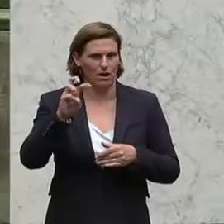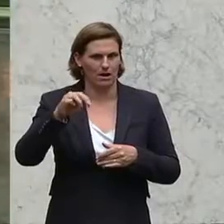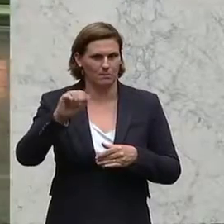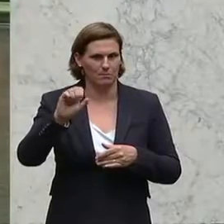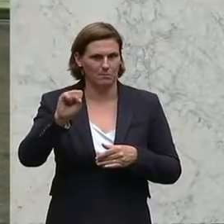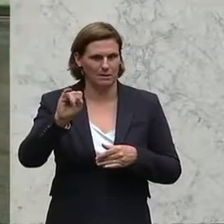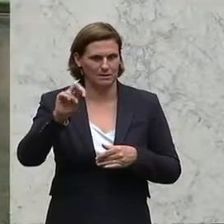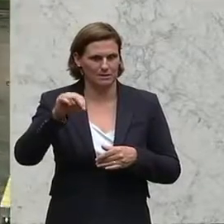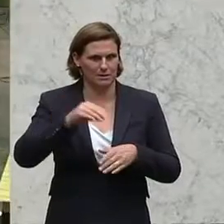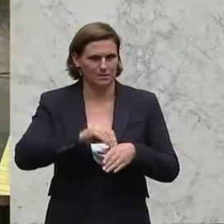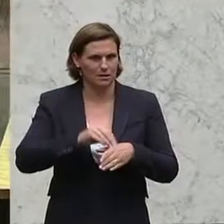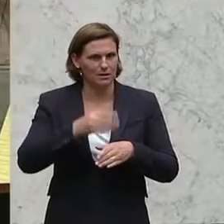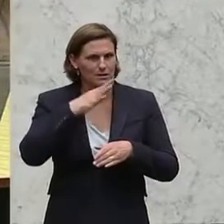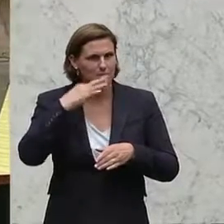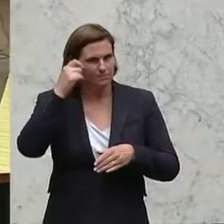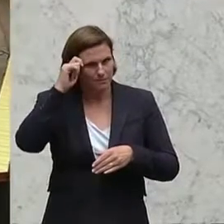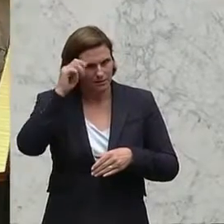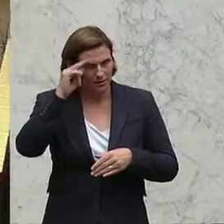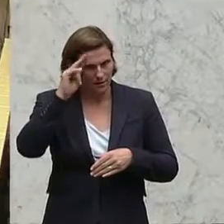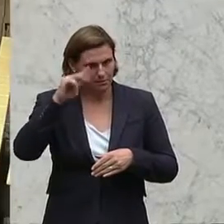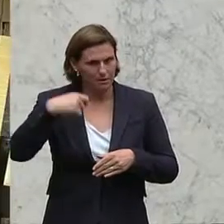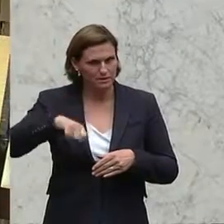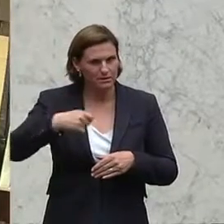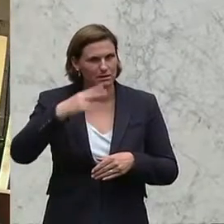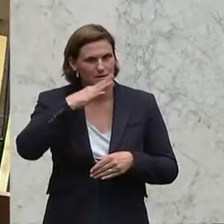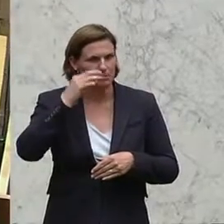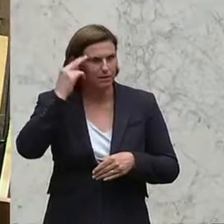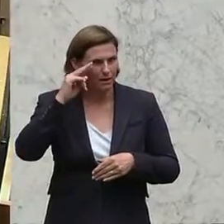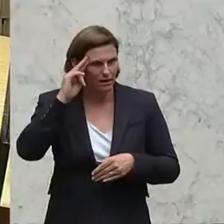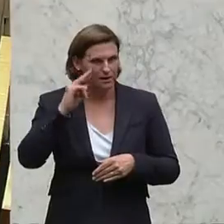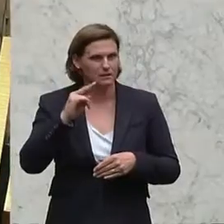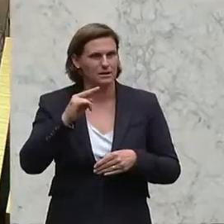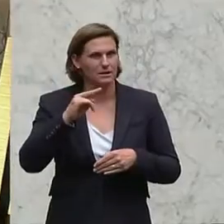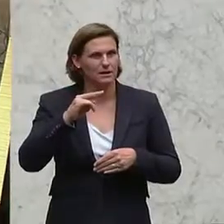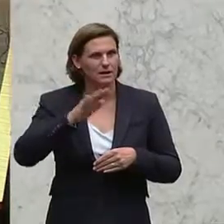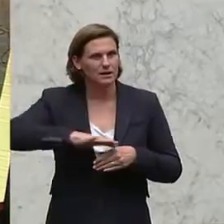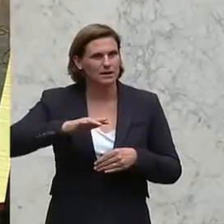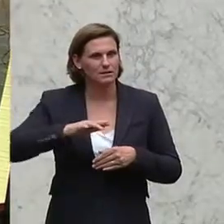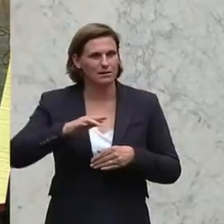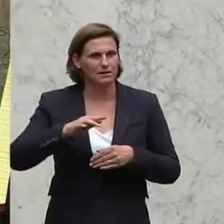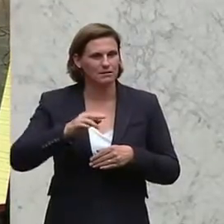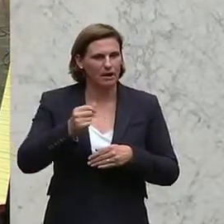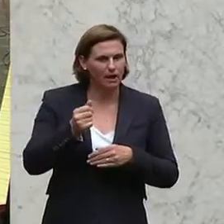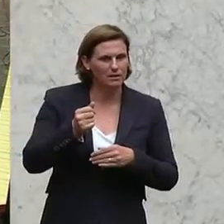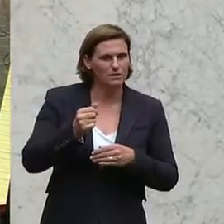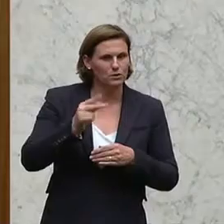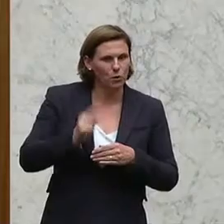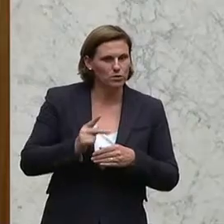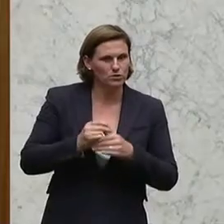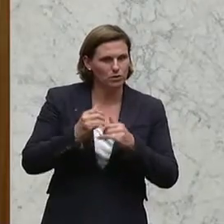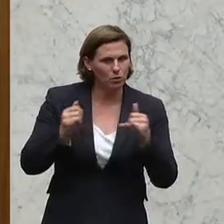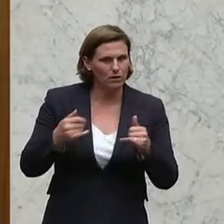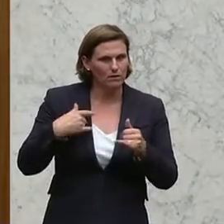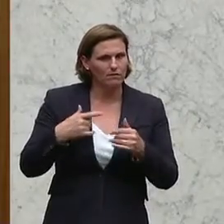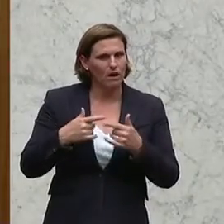Am Wort nun die Familienministerin Sophie Karmasin von der ÖVP. Das Kindergeldkonto war eine schwere und lange, aber gesunde